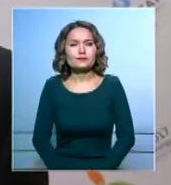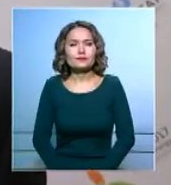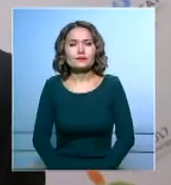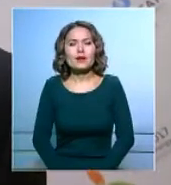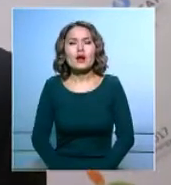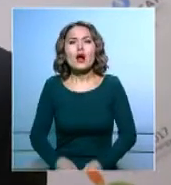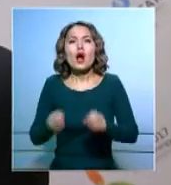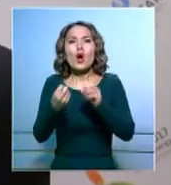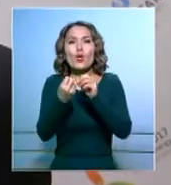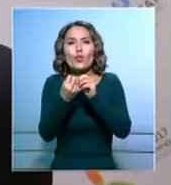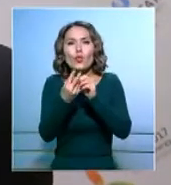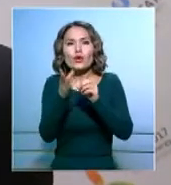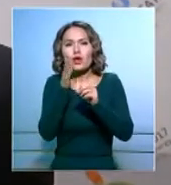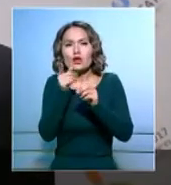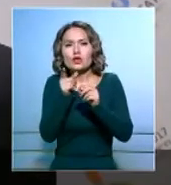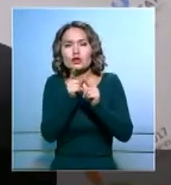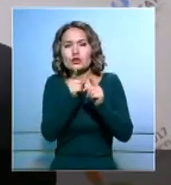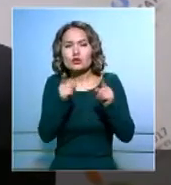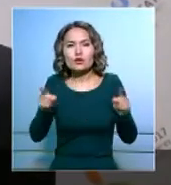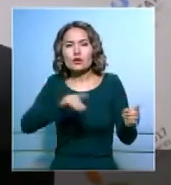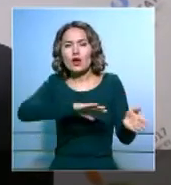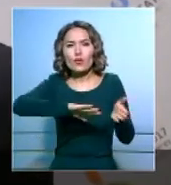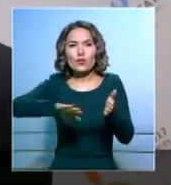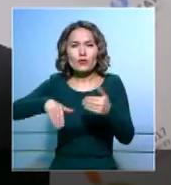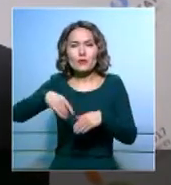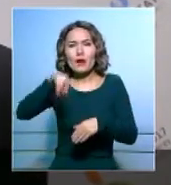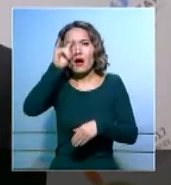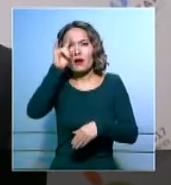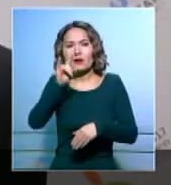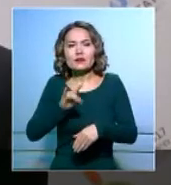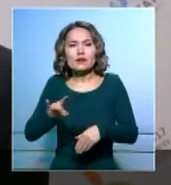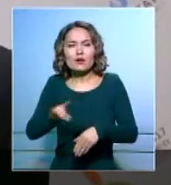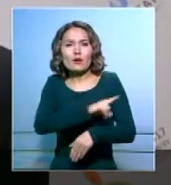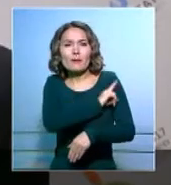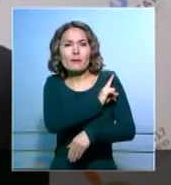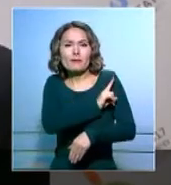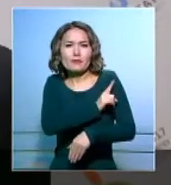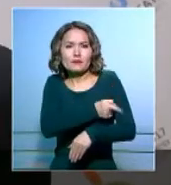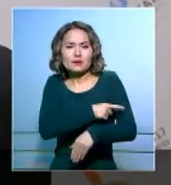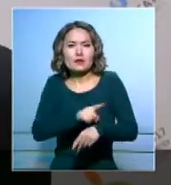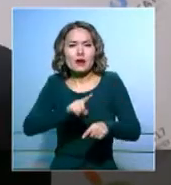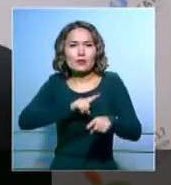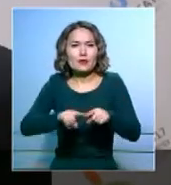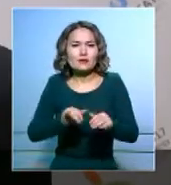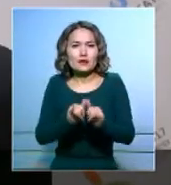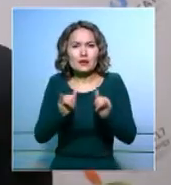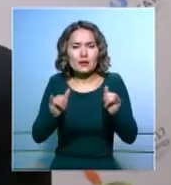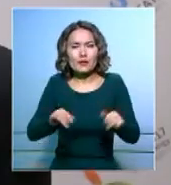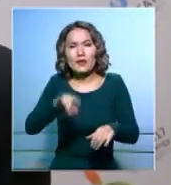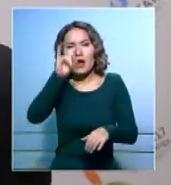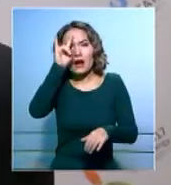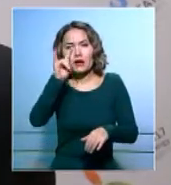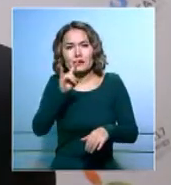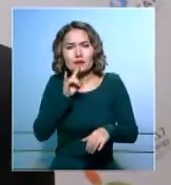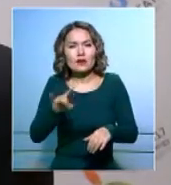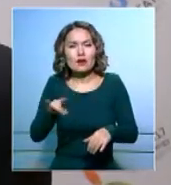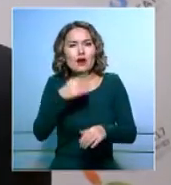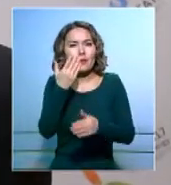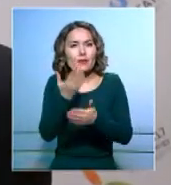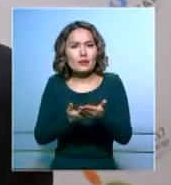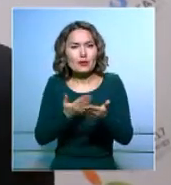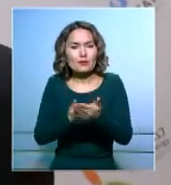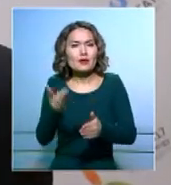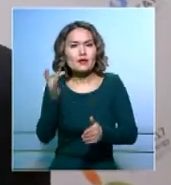Міне 12 жыл өте келе Қазақстанның ширақ дамып жатқанын елдегі белсенді даму үрдісін көріп, көп нәрсені үйренуге болатынын аңғардым. Қазақстанның табиғи